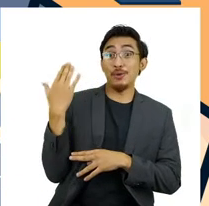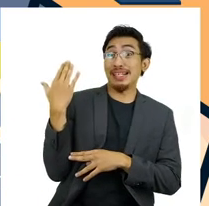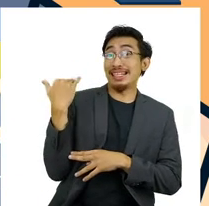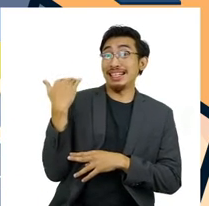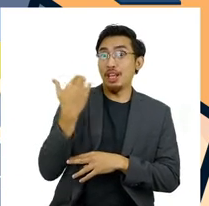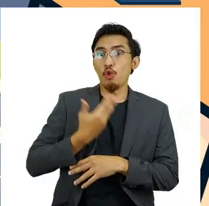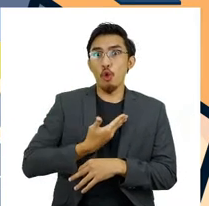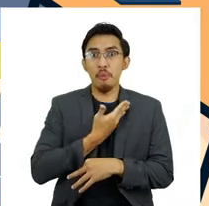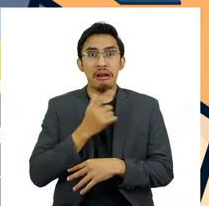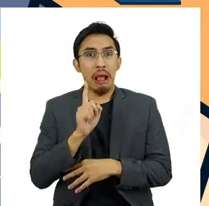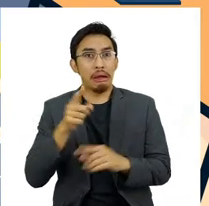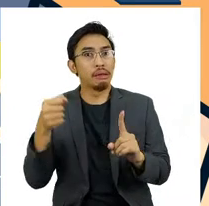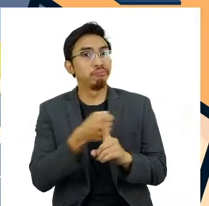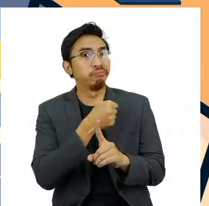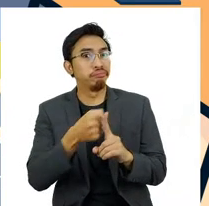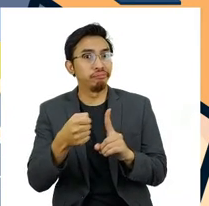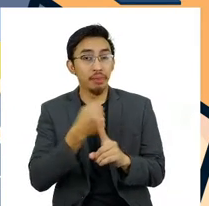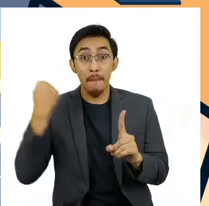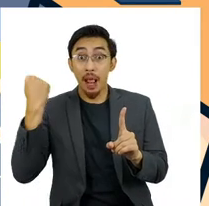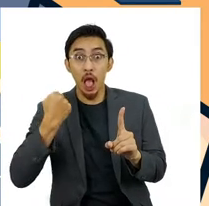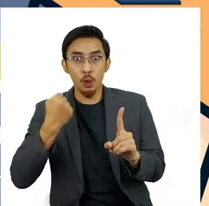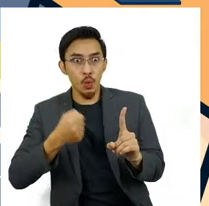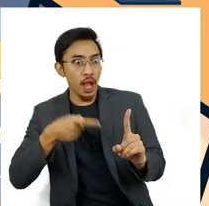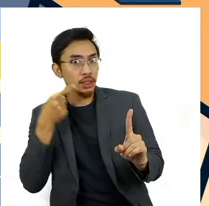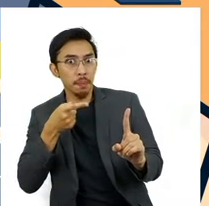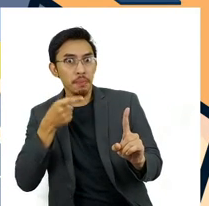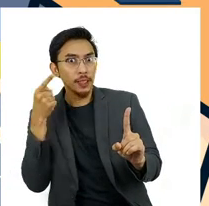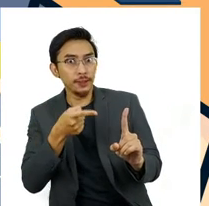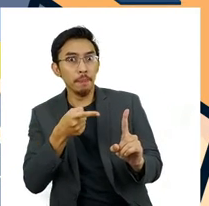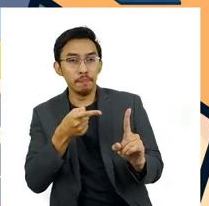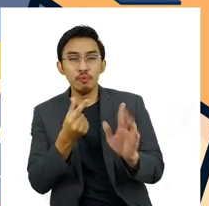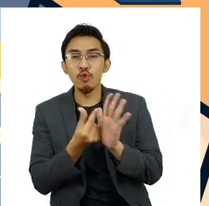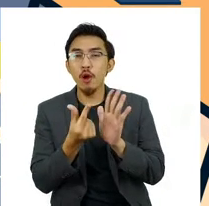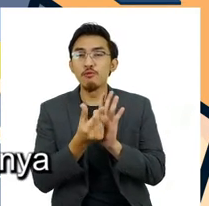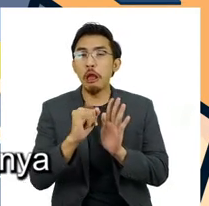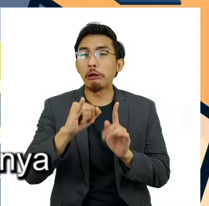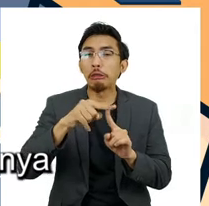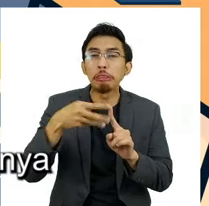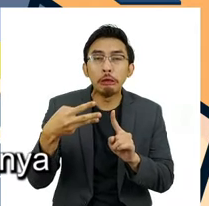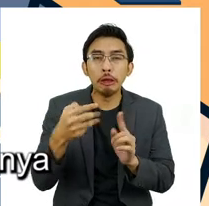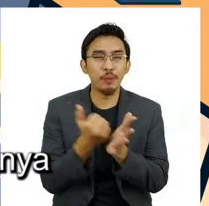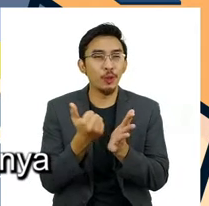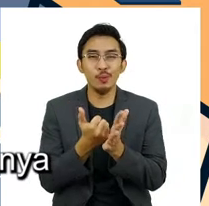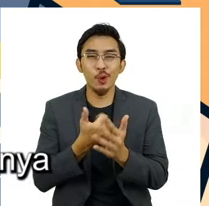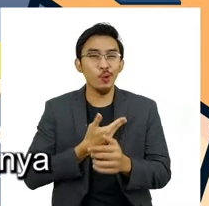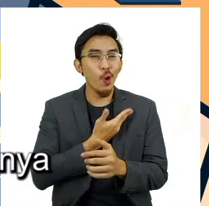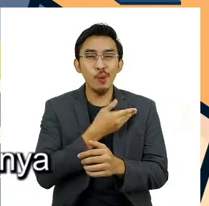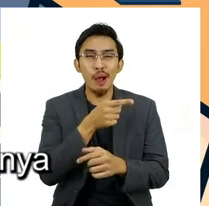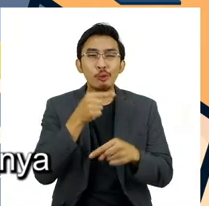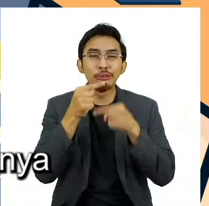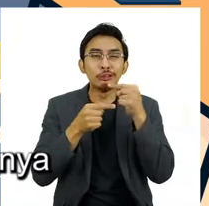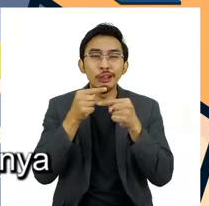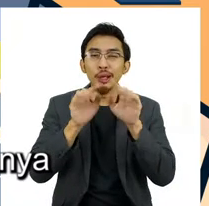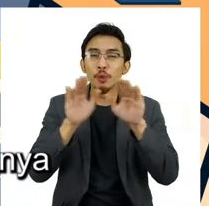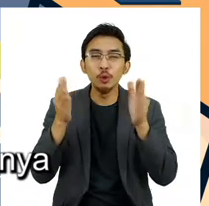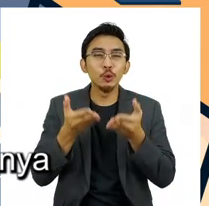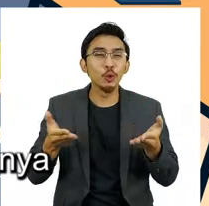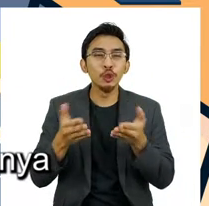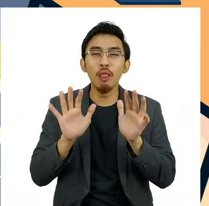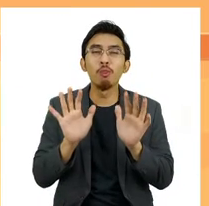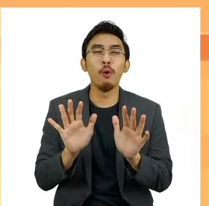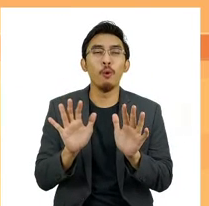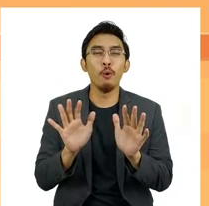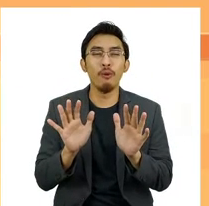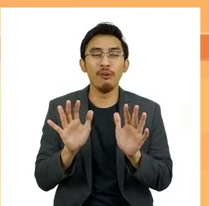ada korban kekerasan seksual diancam sama terduga pelaku dengan undang-undang ITE? Padahal korbannya cuma bercerita ke media sosial soal